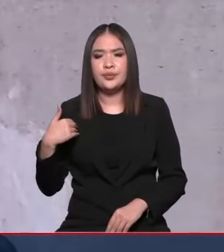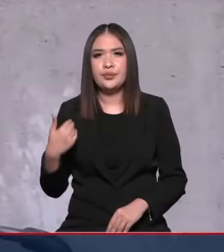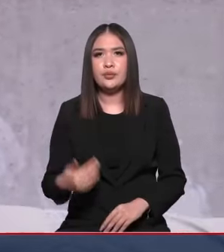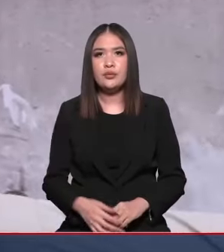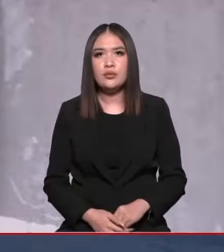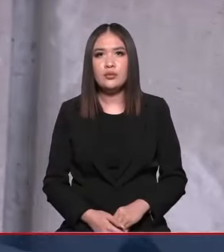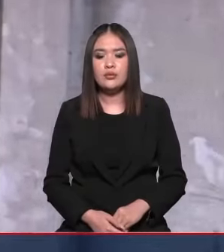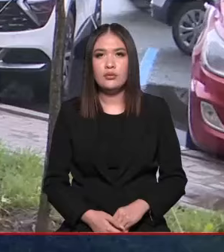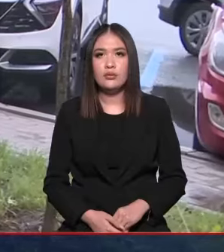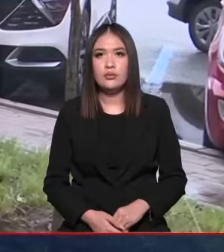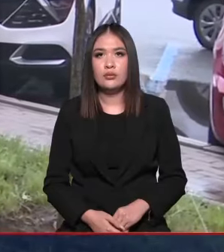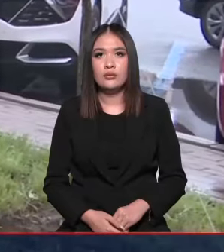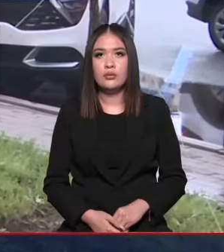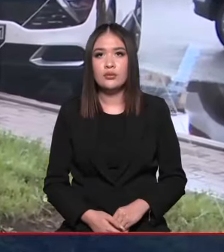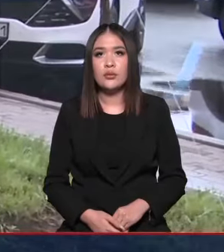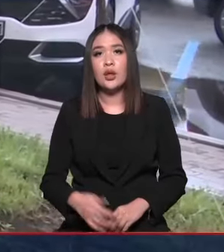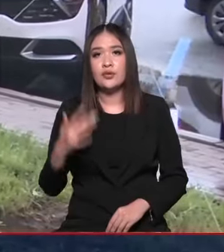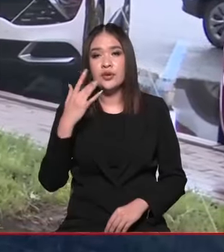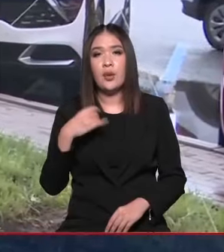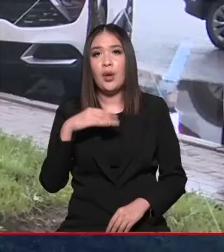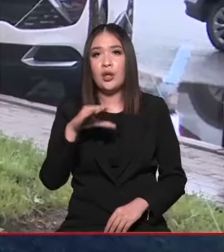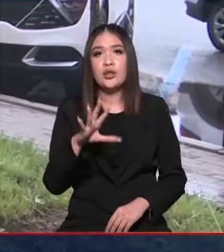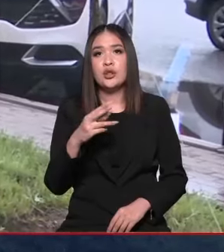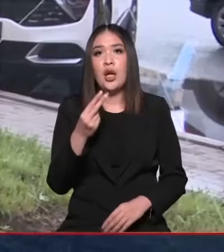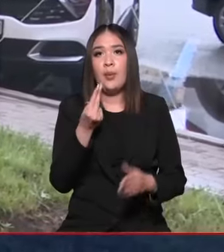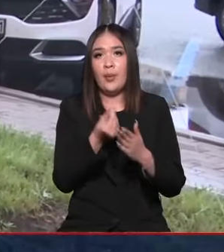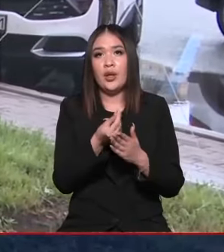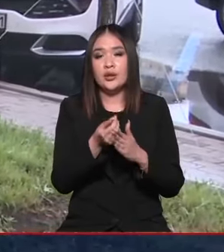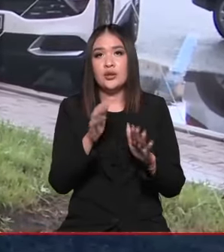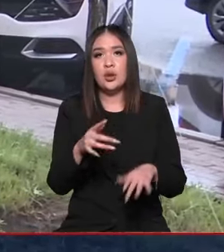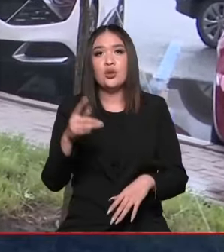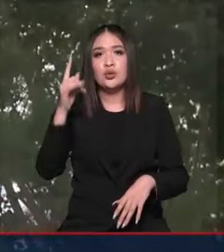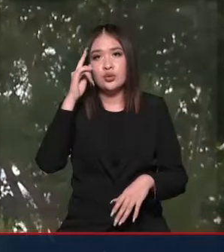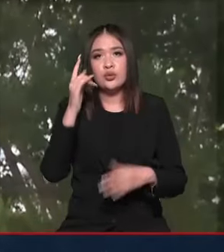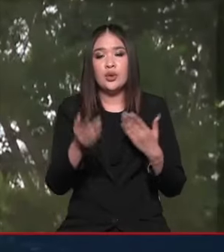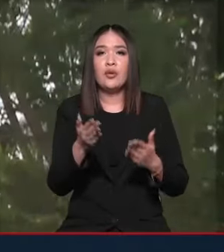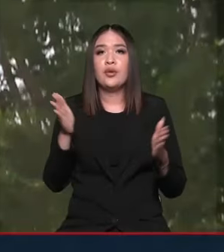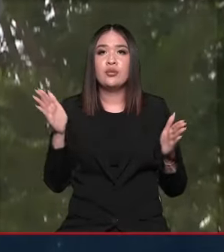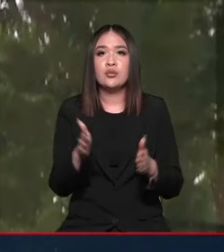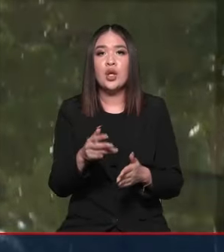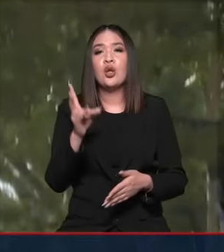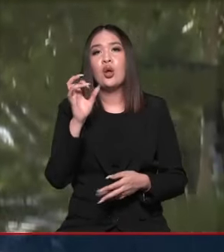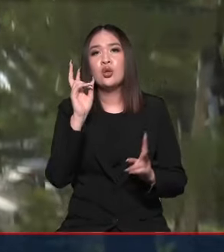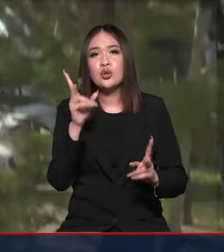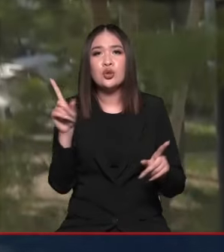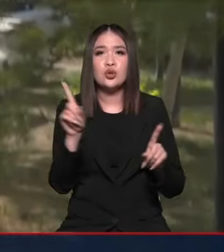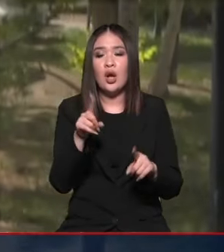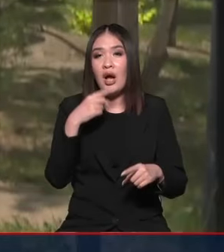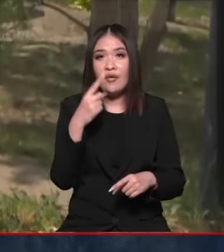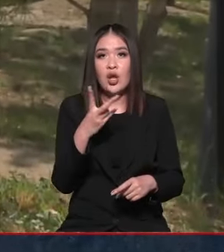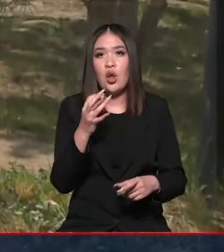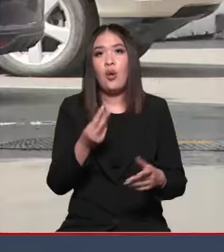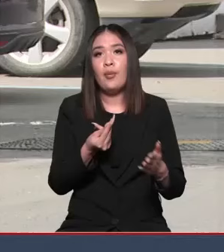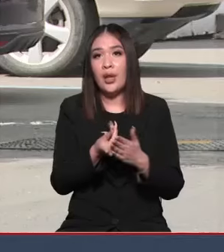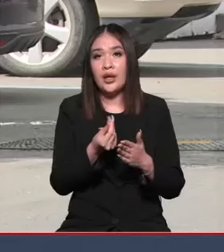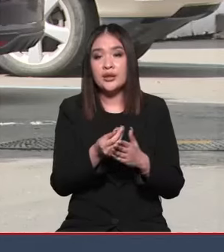пользуюсь. Обычно я ставлю, да, если мест нету на платные парковки, возможно, это разгрузит. Но кто бы что ни говорил, о платных